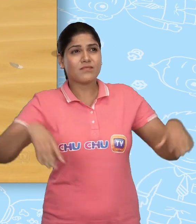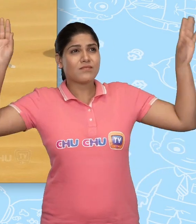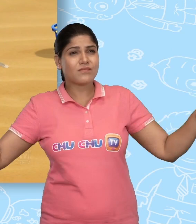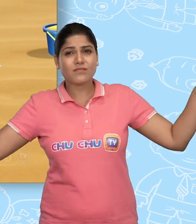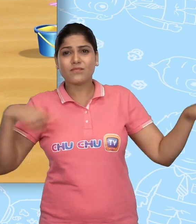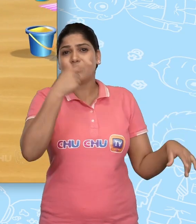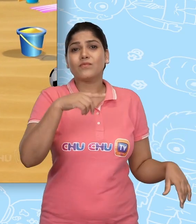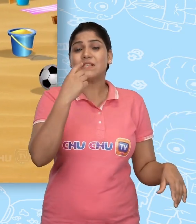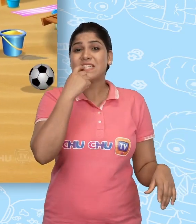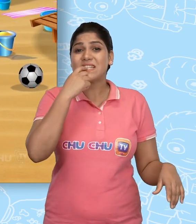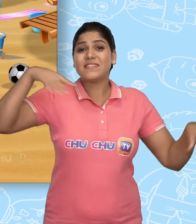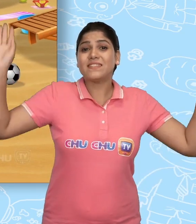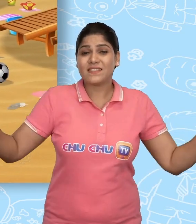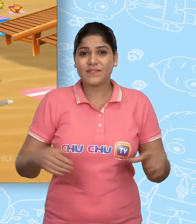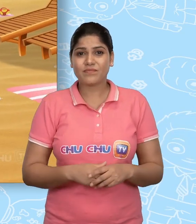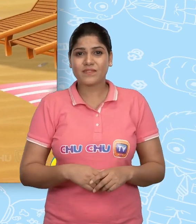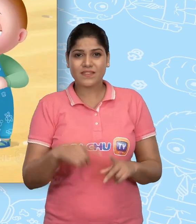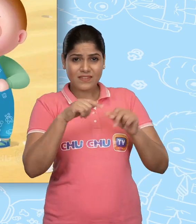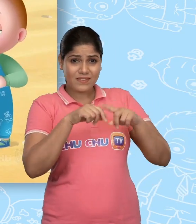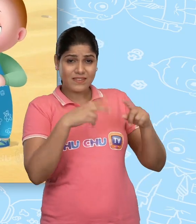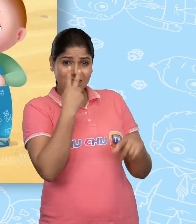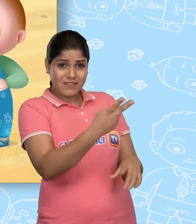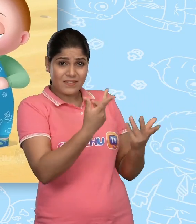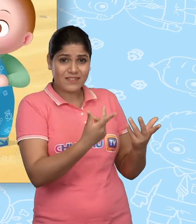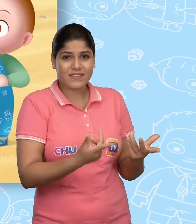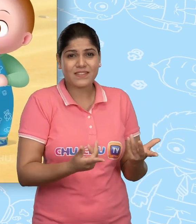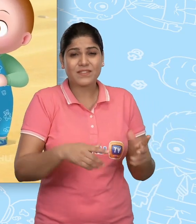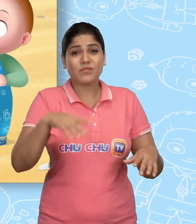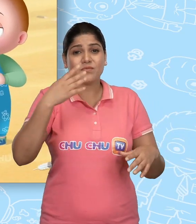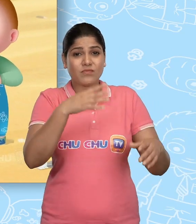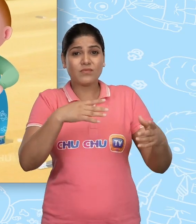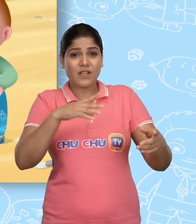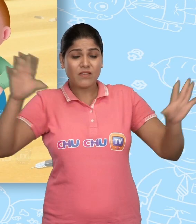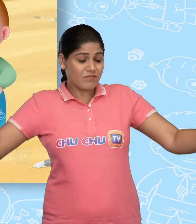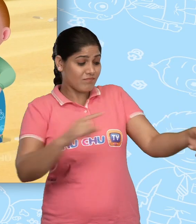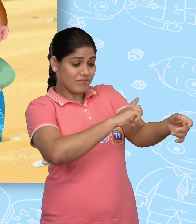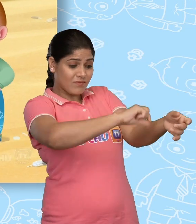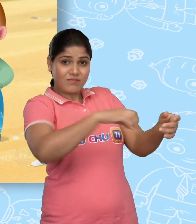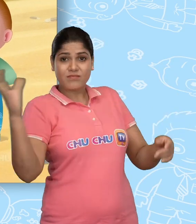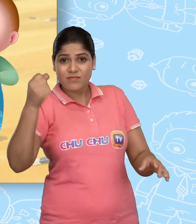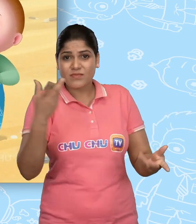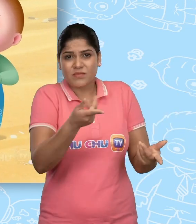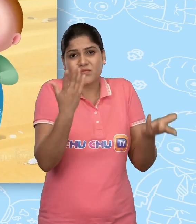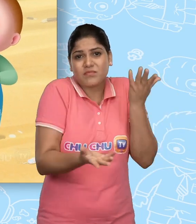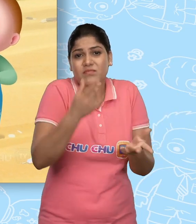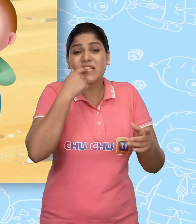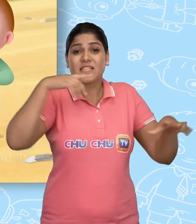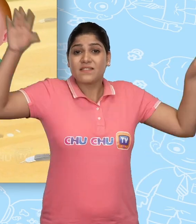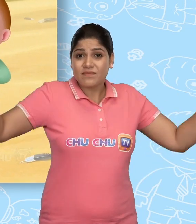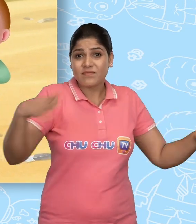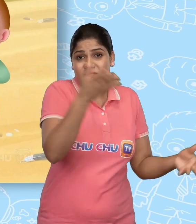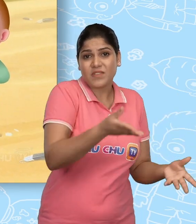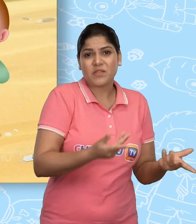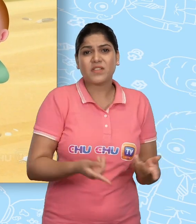बच्चों ने एक सीगल को उड़ते हुए देखा। बेबी टाकू ये देखो, जो पंख तुम्हें मिला है वो ऐसे